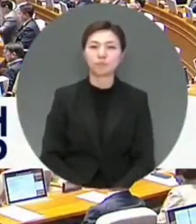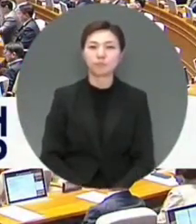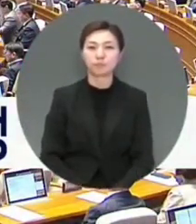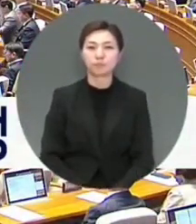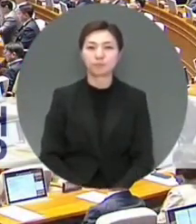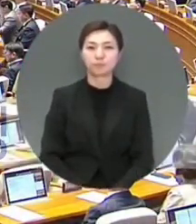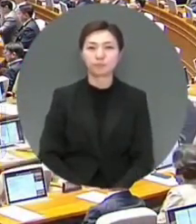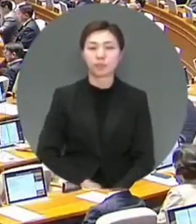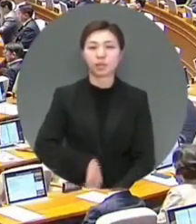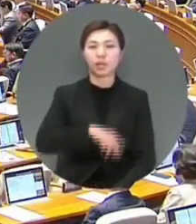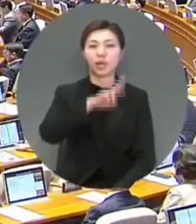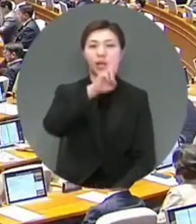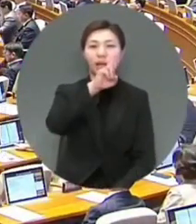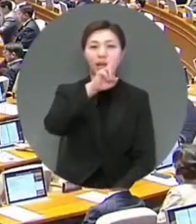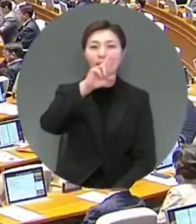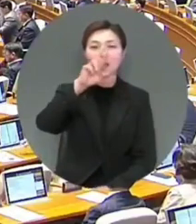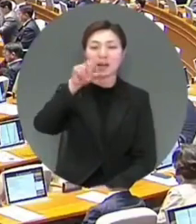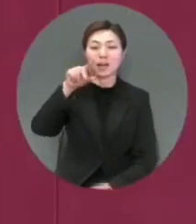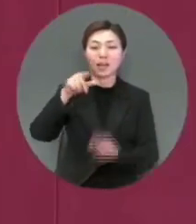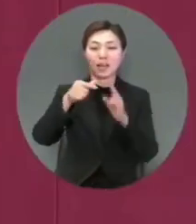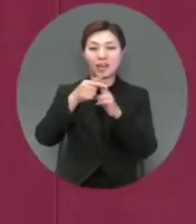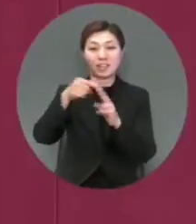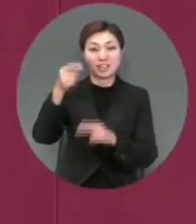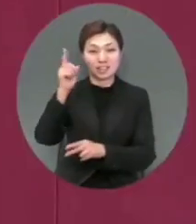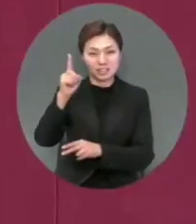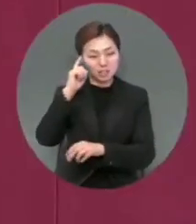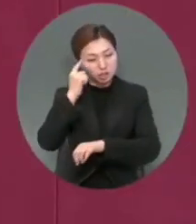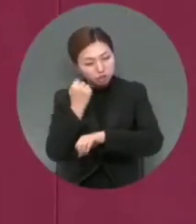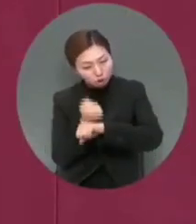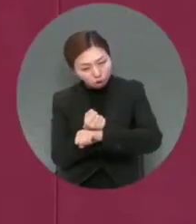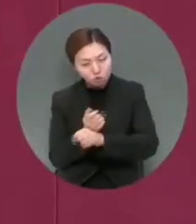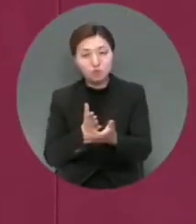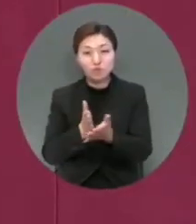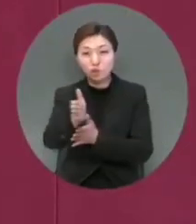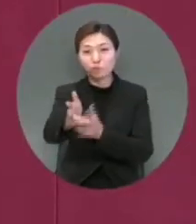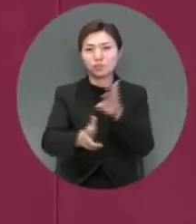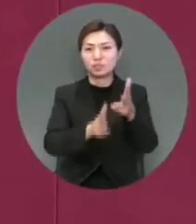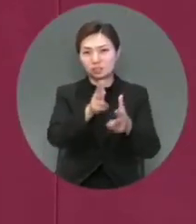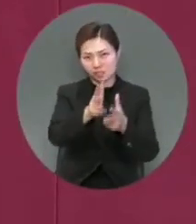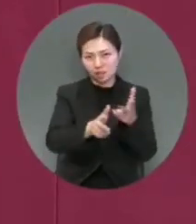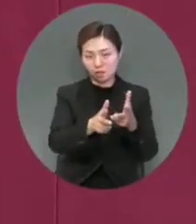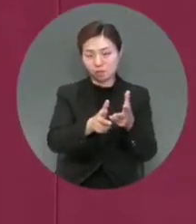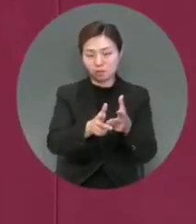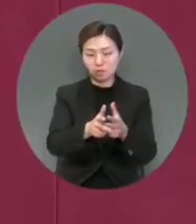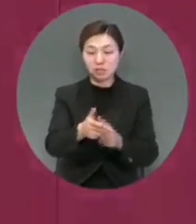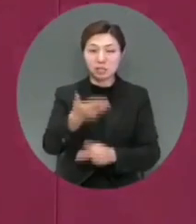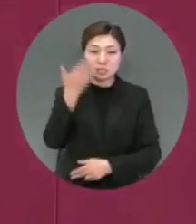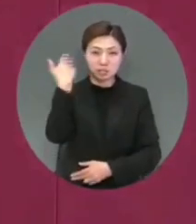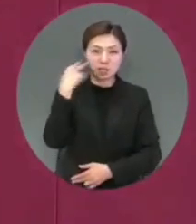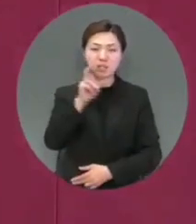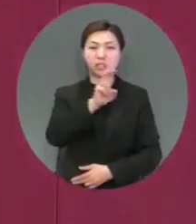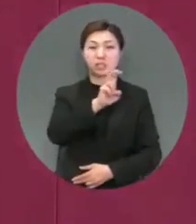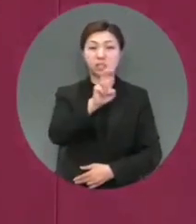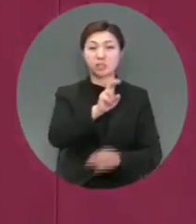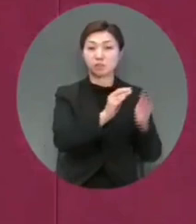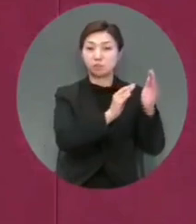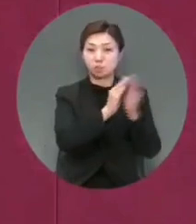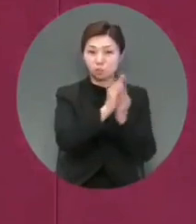R&D 예산은 2019년부터 3년간 20조 원 수준에서 30조